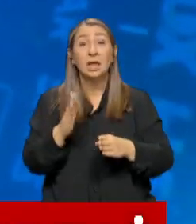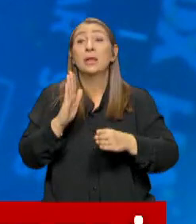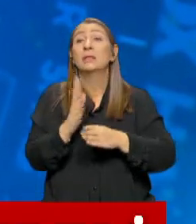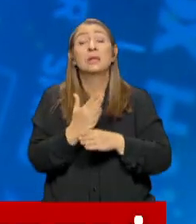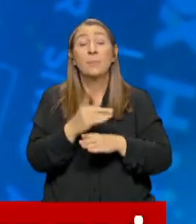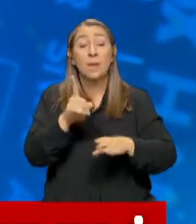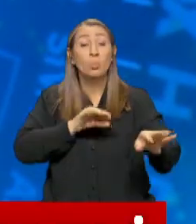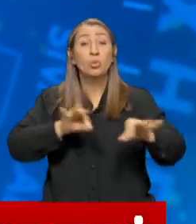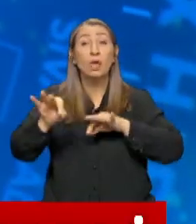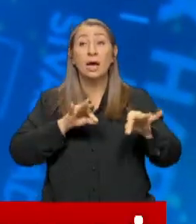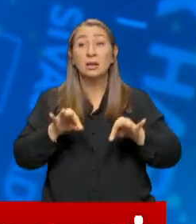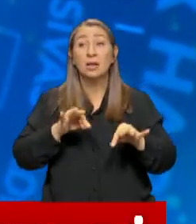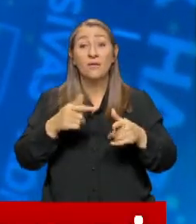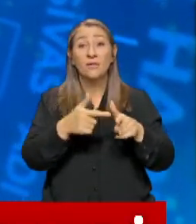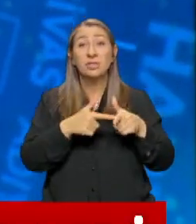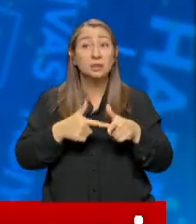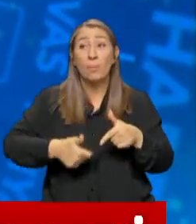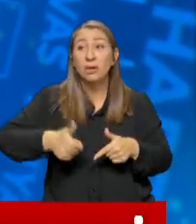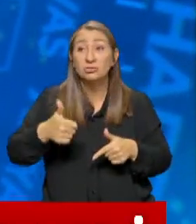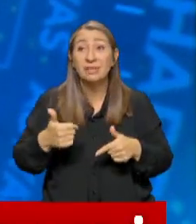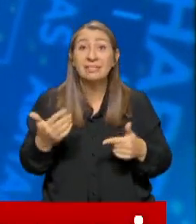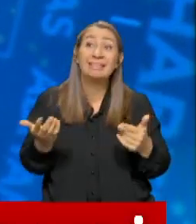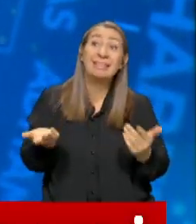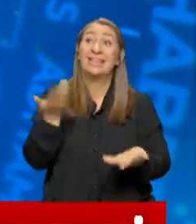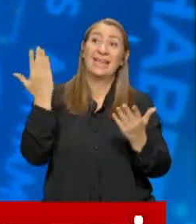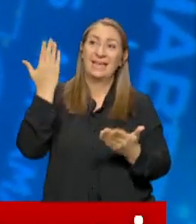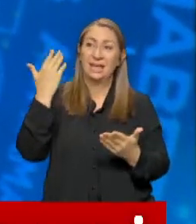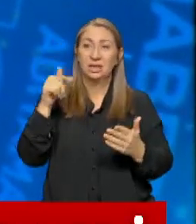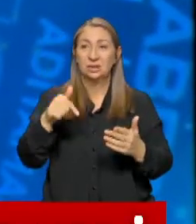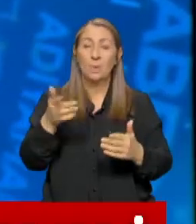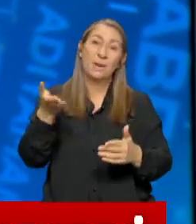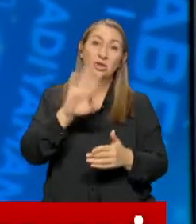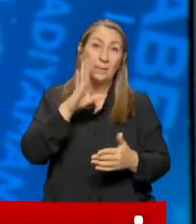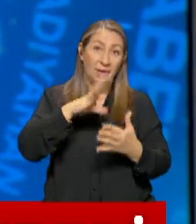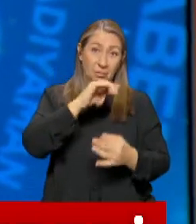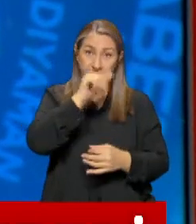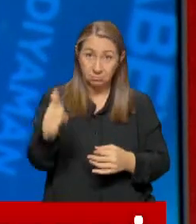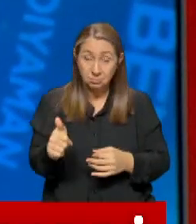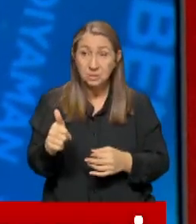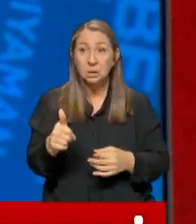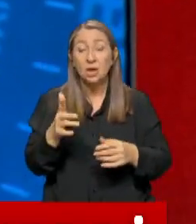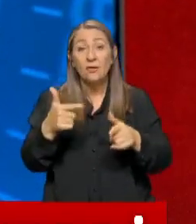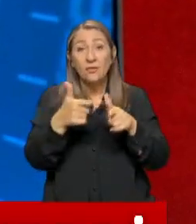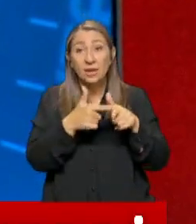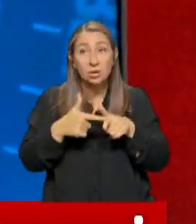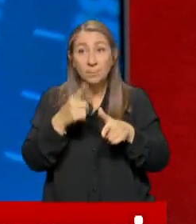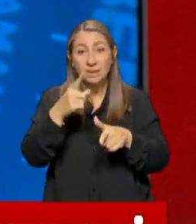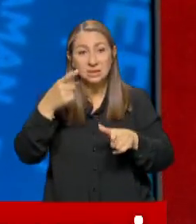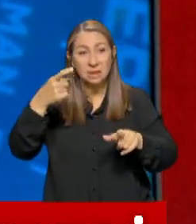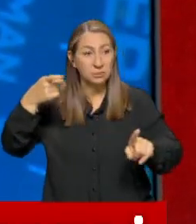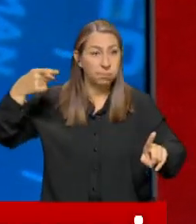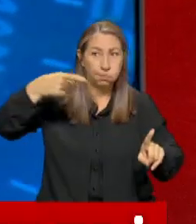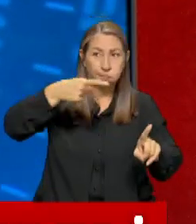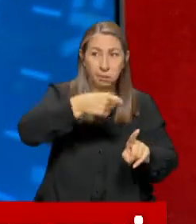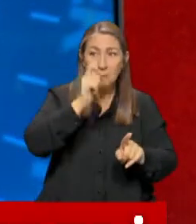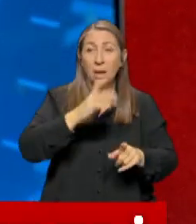bir müteahhit federasyon başkanı idi işte şimdi başka biri ya federasyona bir silahlı saldırı